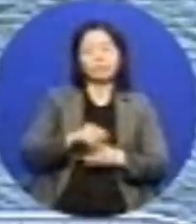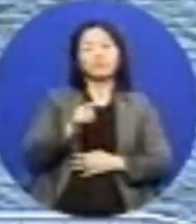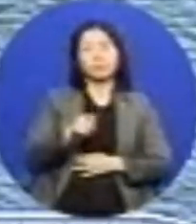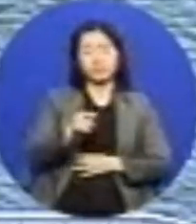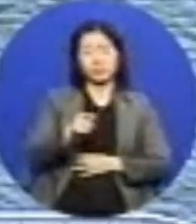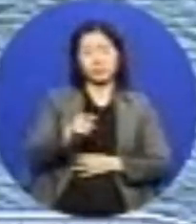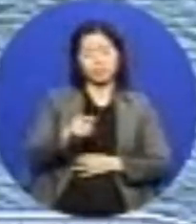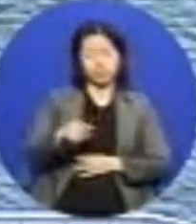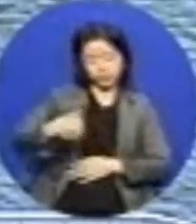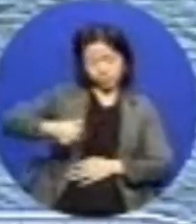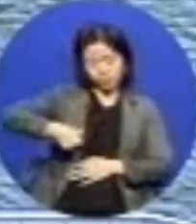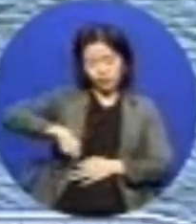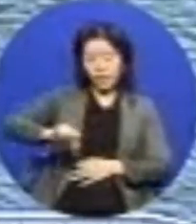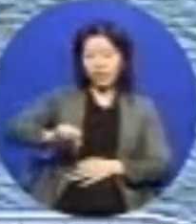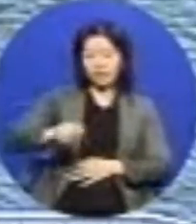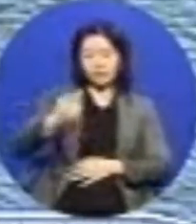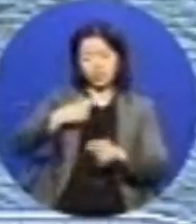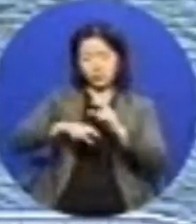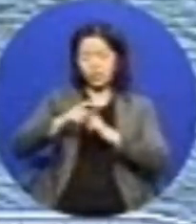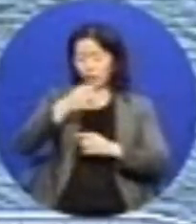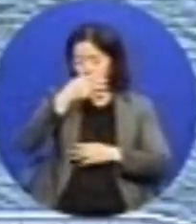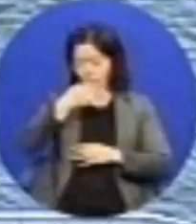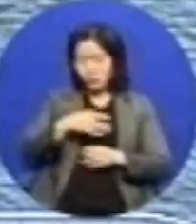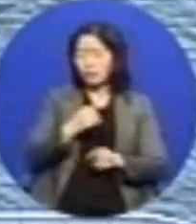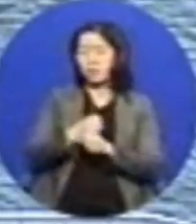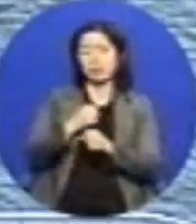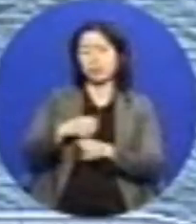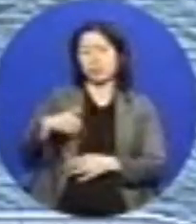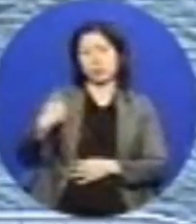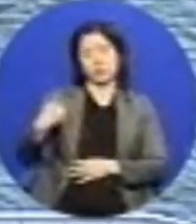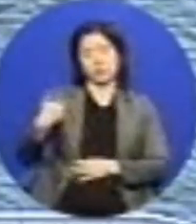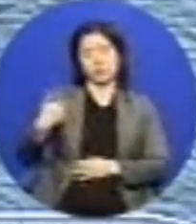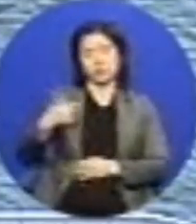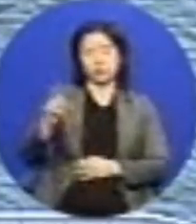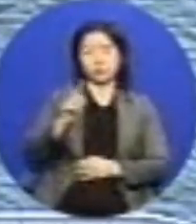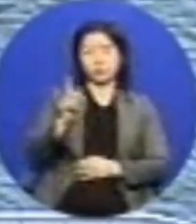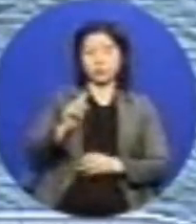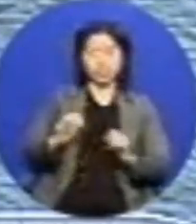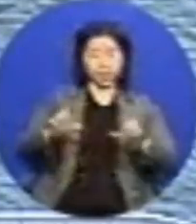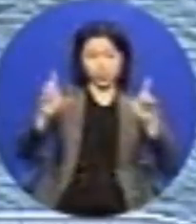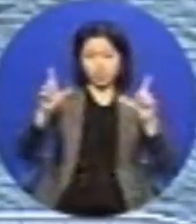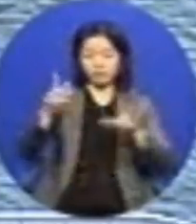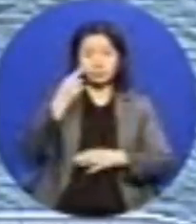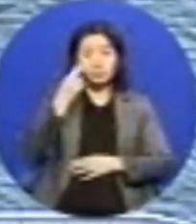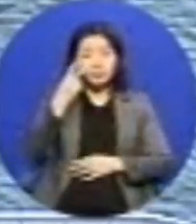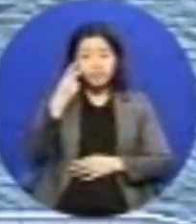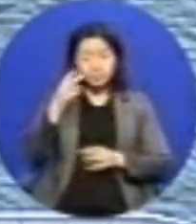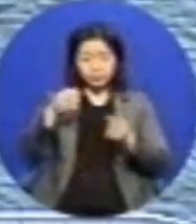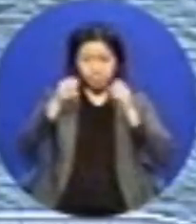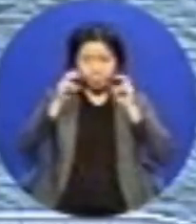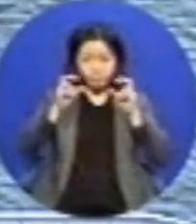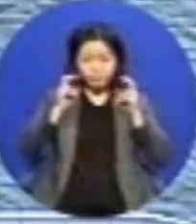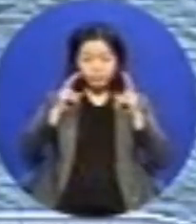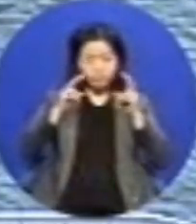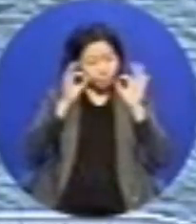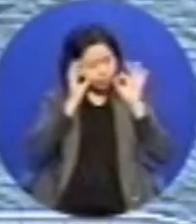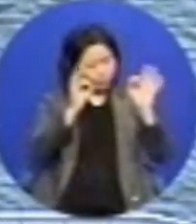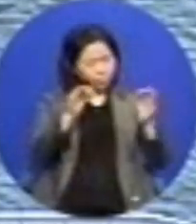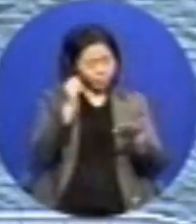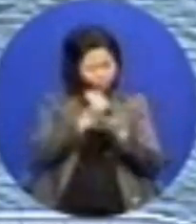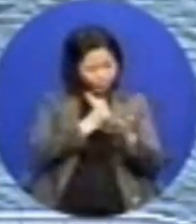이 아들을 더 힘들게 만드는 걸 몰랐어요 오늘날 미국 선교사님이 보다가 너무 안타까와